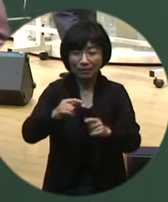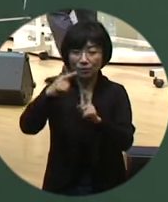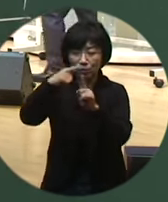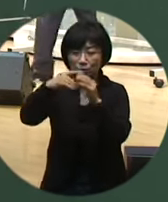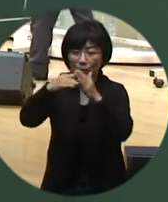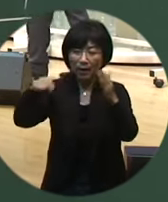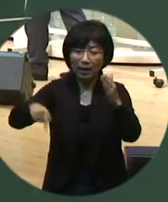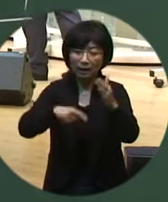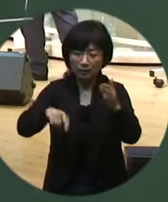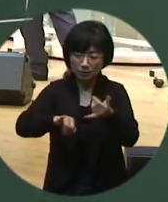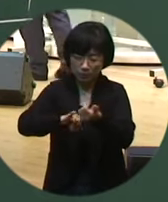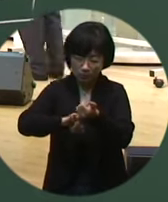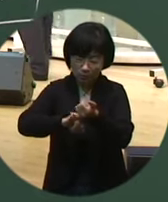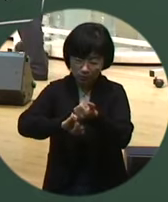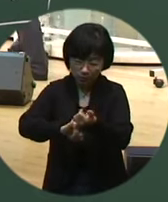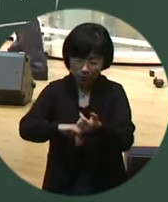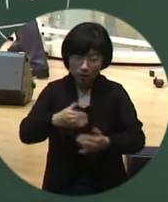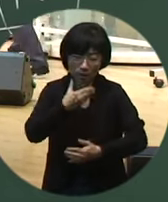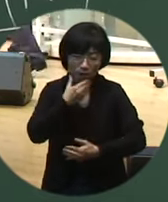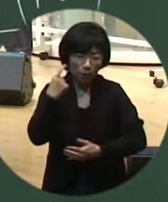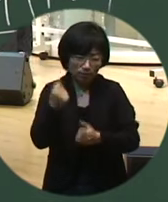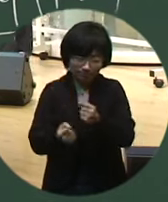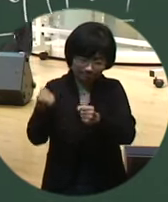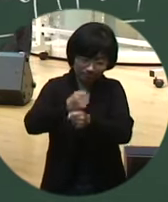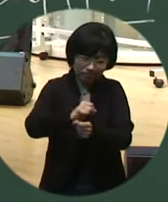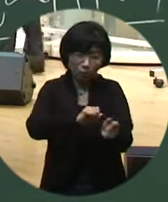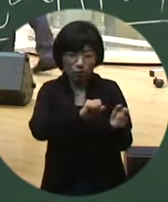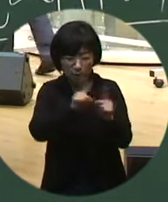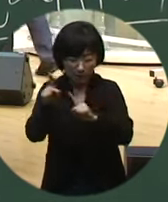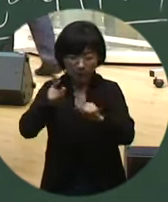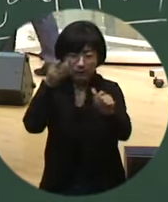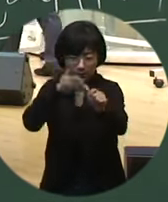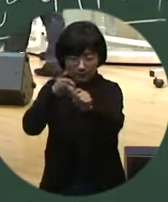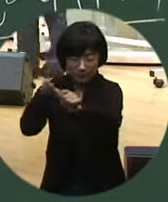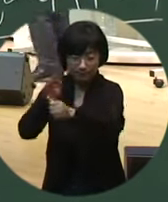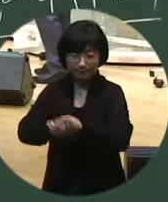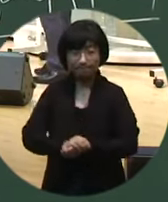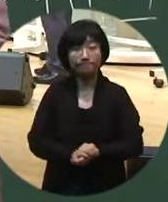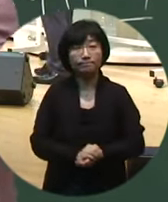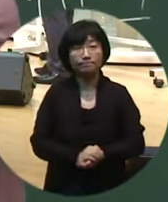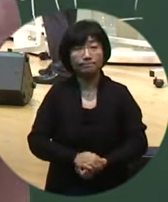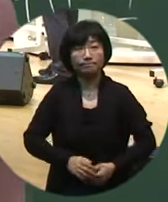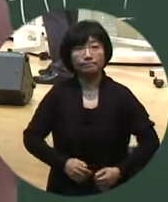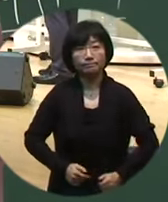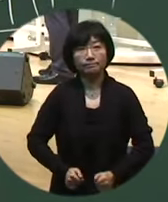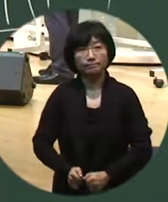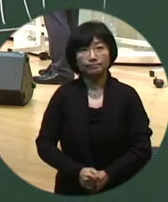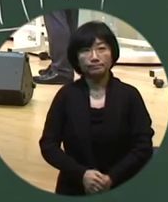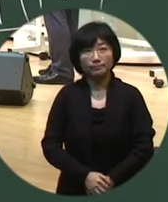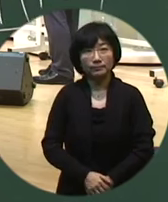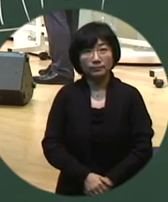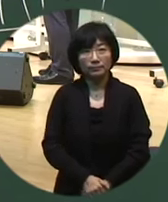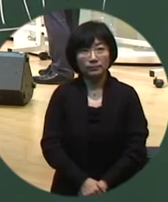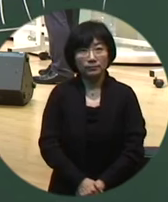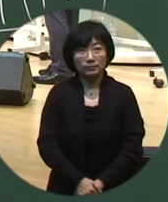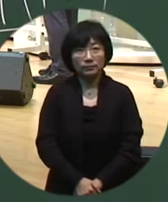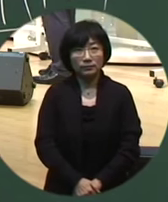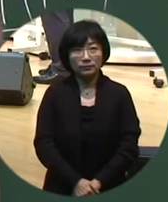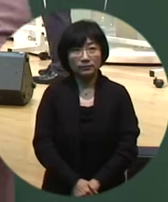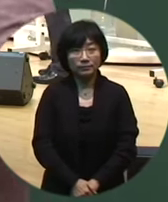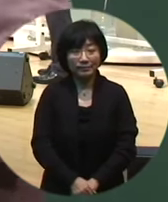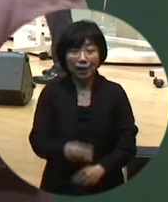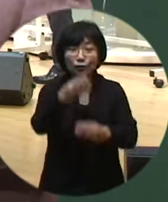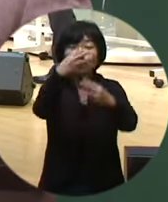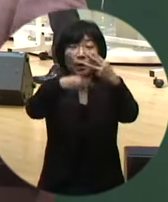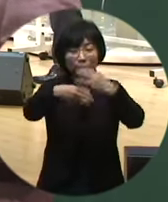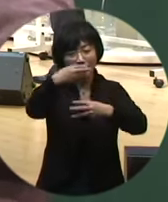absolute devotion? Church officers, you must restore the gospel in the church. 렘넌트를 왜 세웠습니까, 여러분? Why are we raising up the remnants? 문화